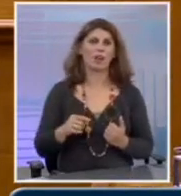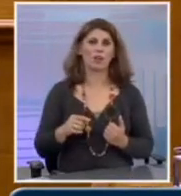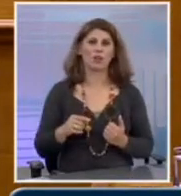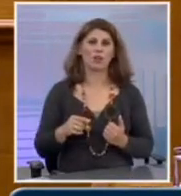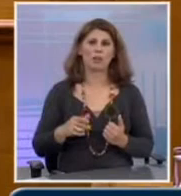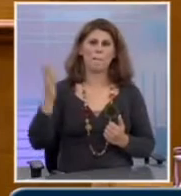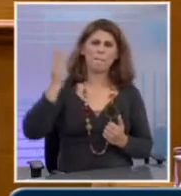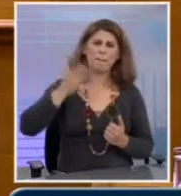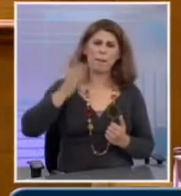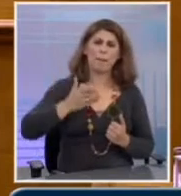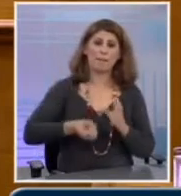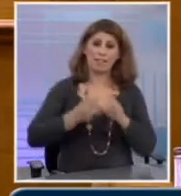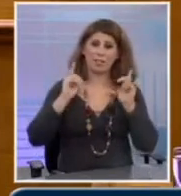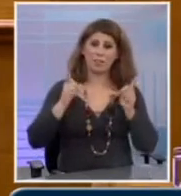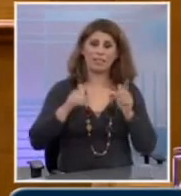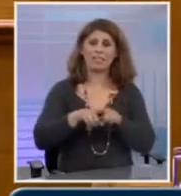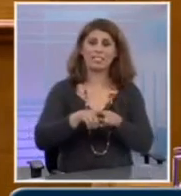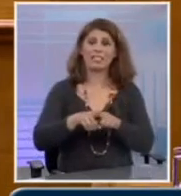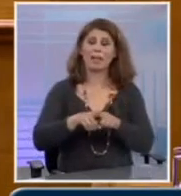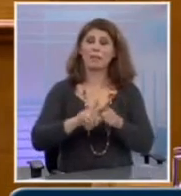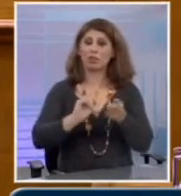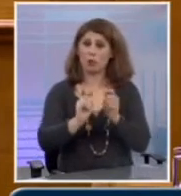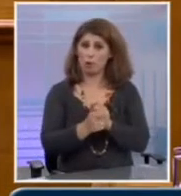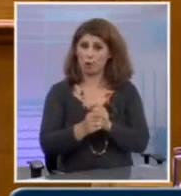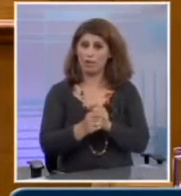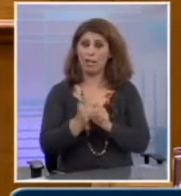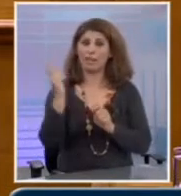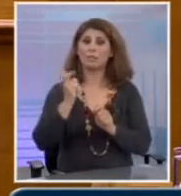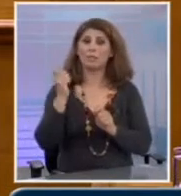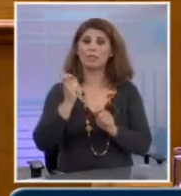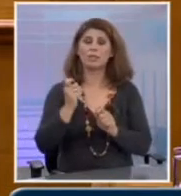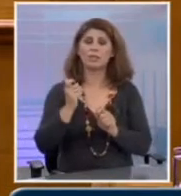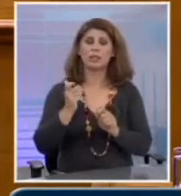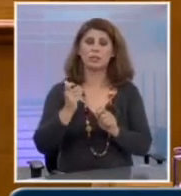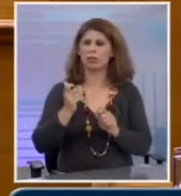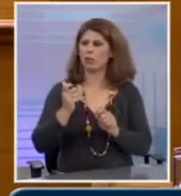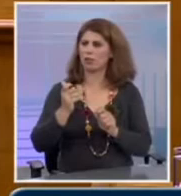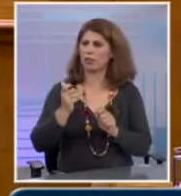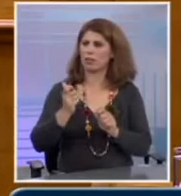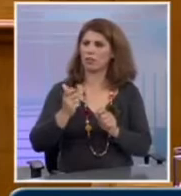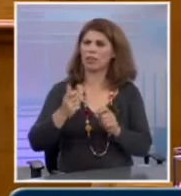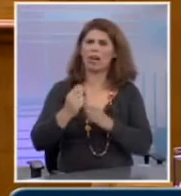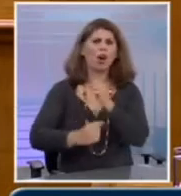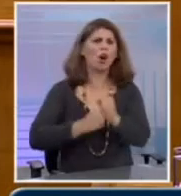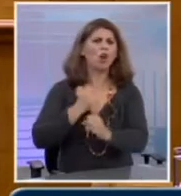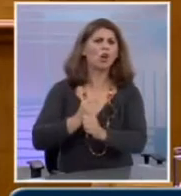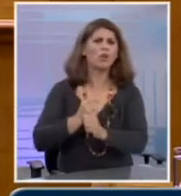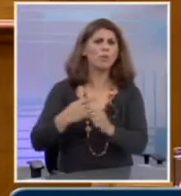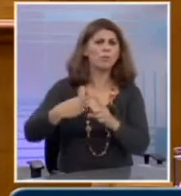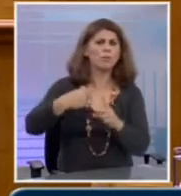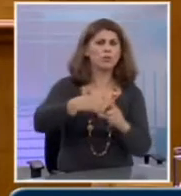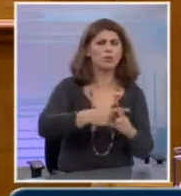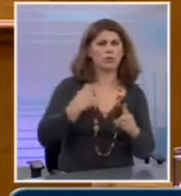Νέας Δημοκρατίας σχετικά με την τροπολογία για τη μισθολογική ορίμανση. Ναι, κυρίες και κύριοι της Νέας